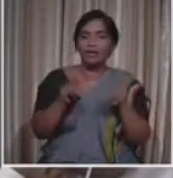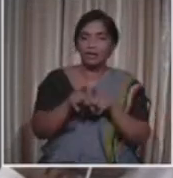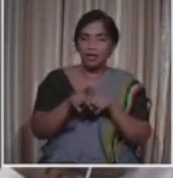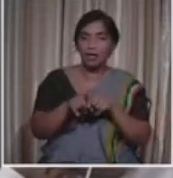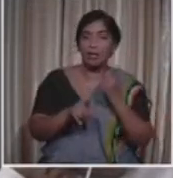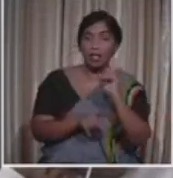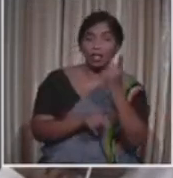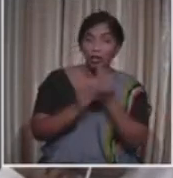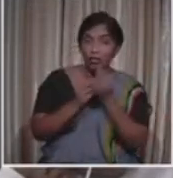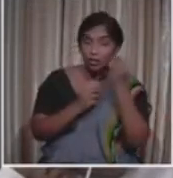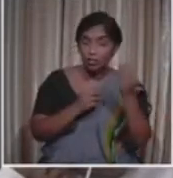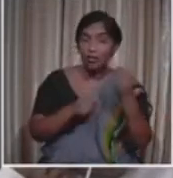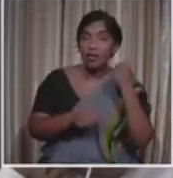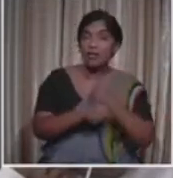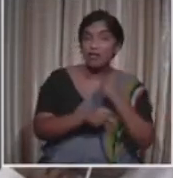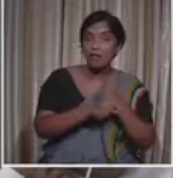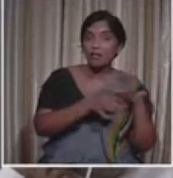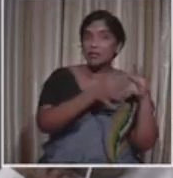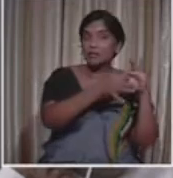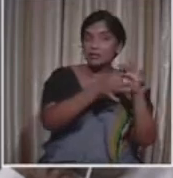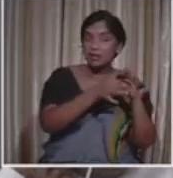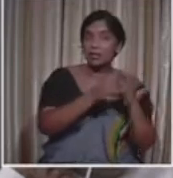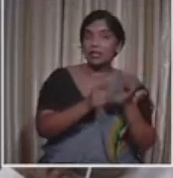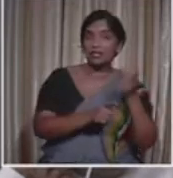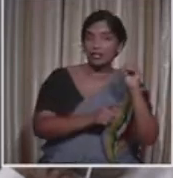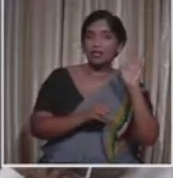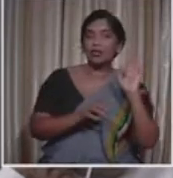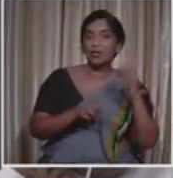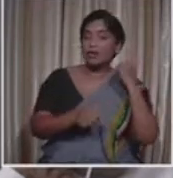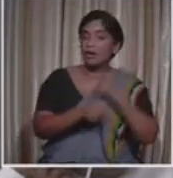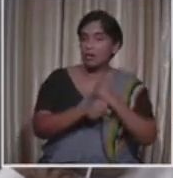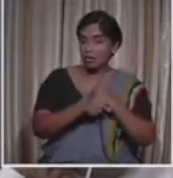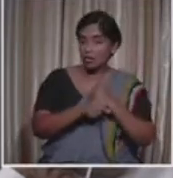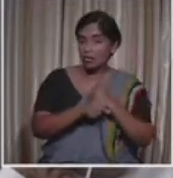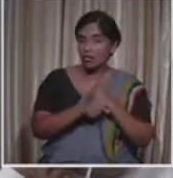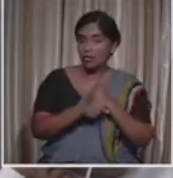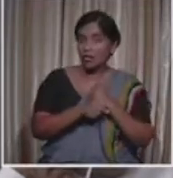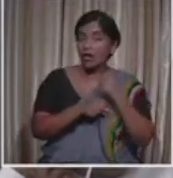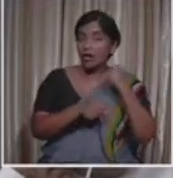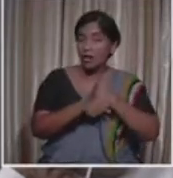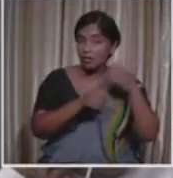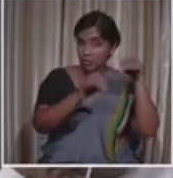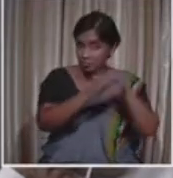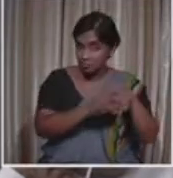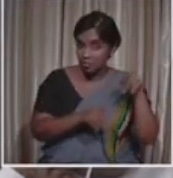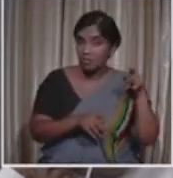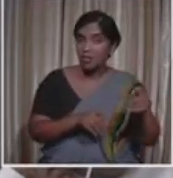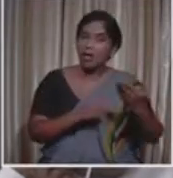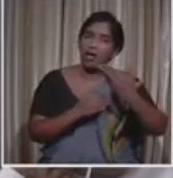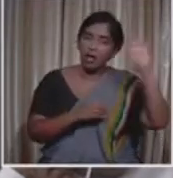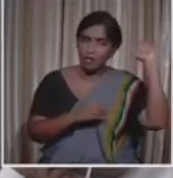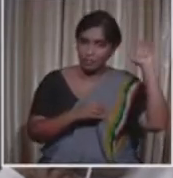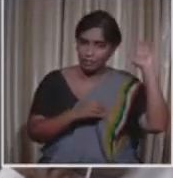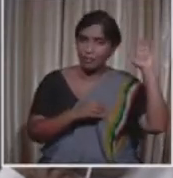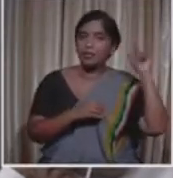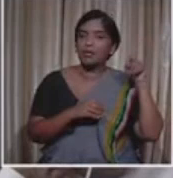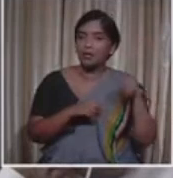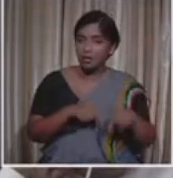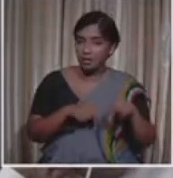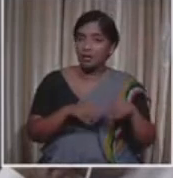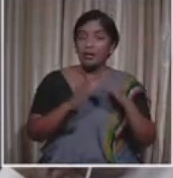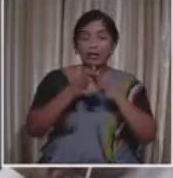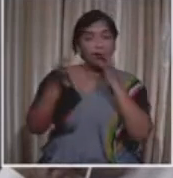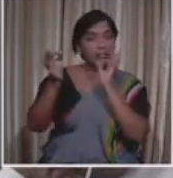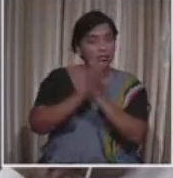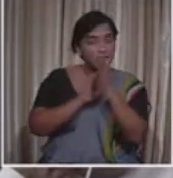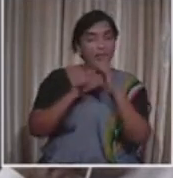දඬුවම් කරන්නේ ආණ්ඩුවට සම්බන්ධ පිරිස වලට විතරයි. ආණ්ඩුවට සම්බන්ධයි කියලා හිතුණොත් එළියට දානවා. ඒක නිසා තමයි අද මේ ගෙවල් ගිනි